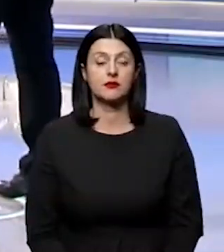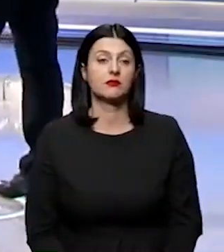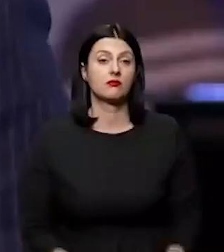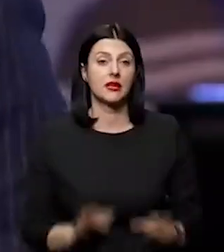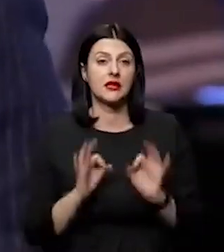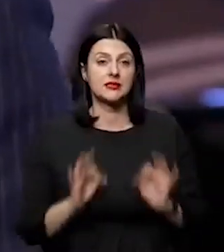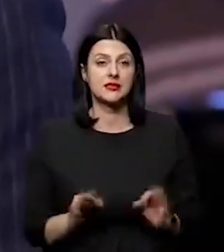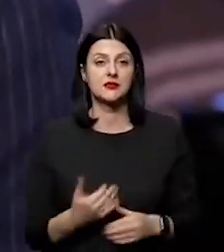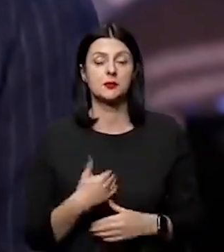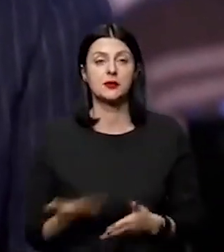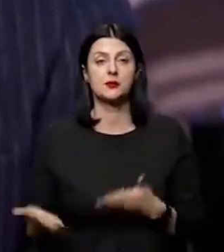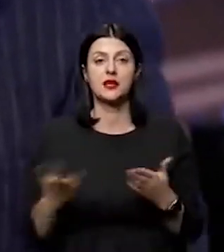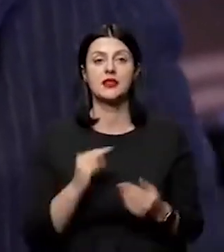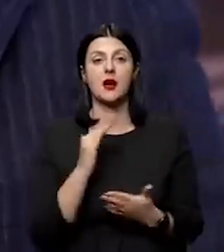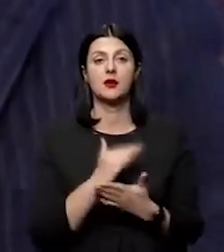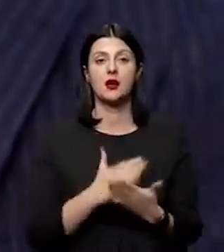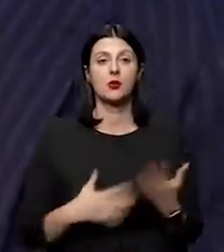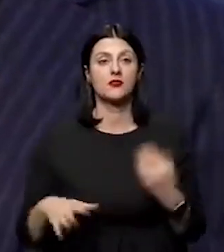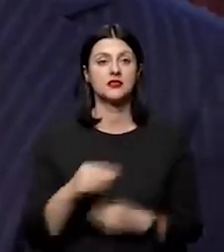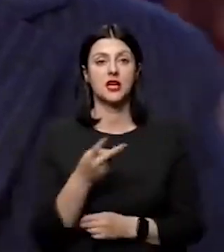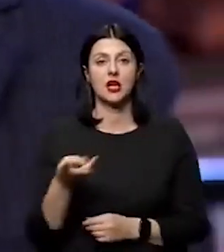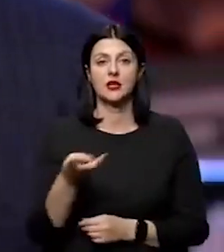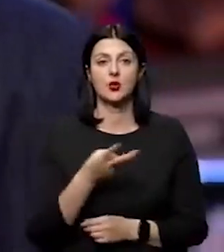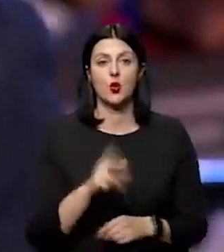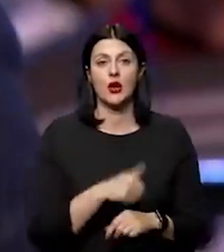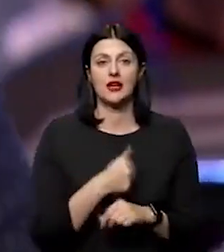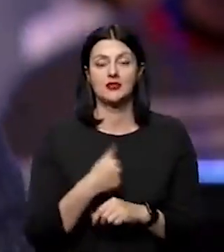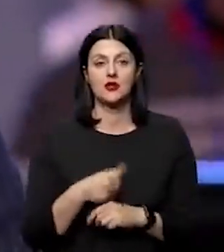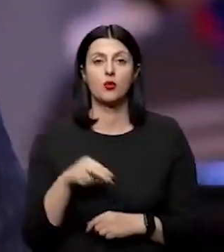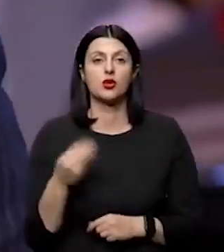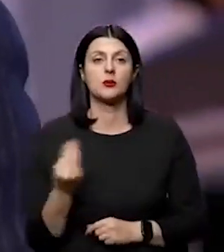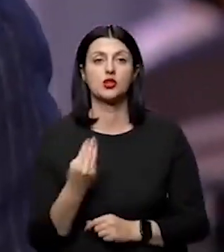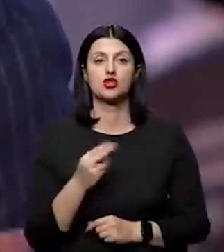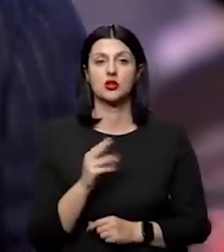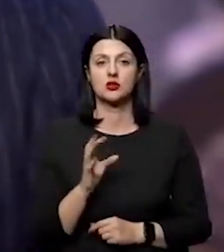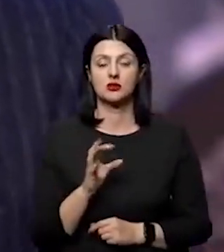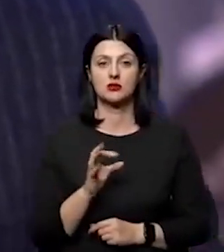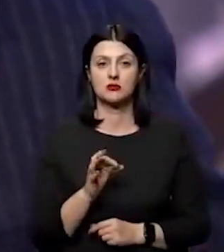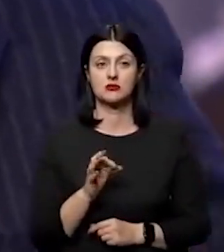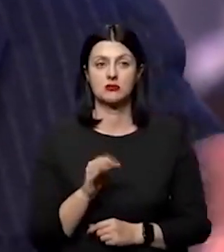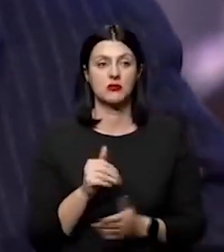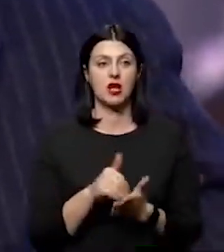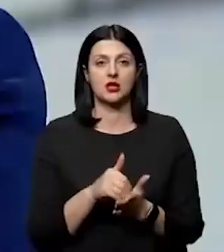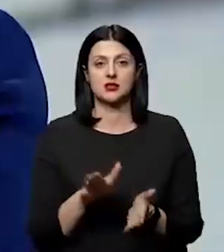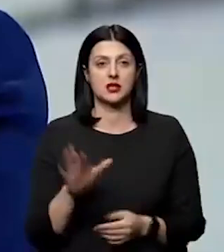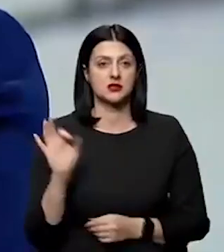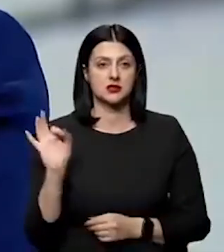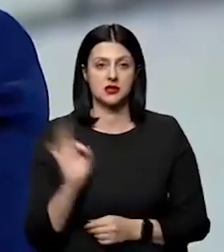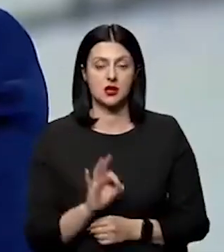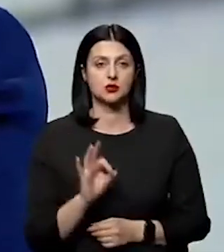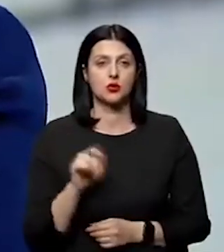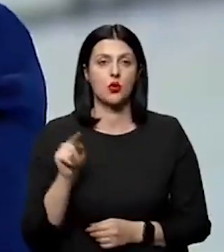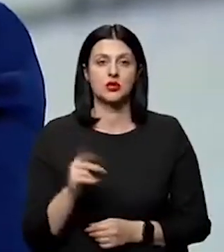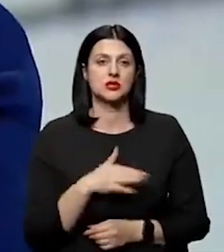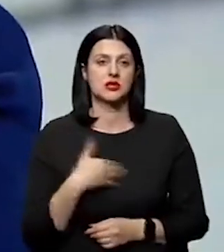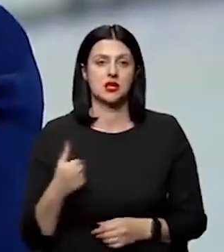мы приглашали на программу всех трех лидеров. Петр Порошенко отказался сразу, он не